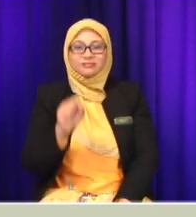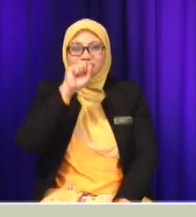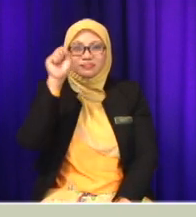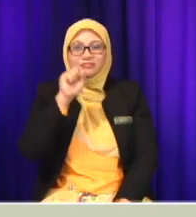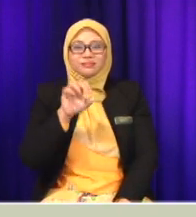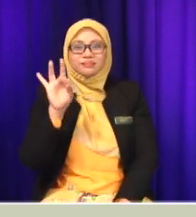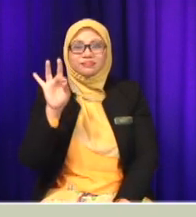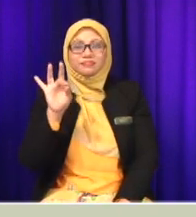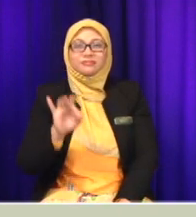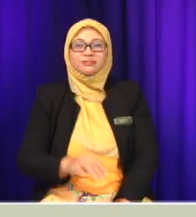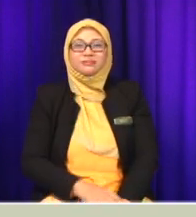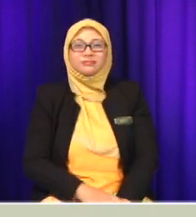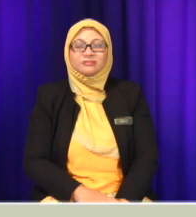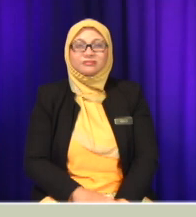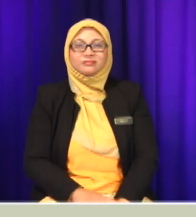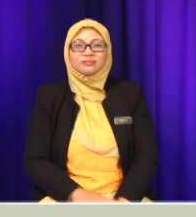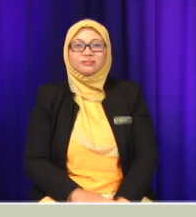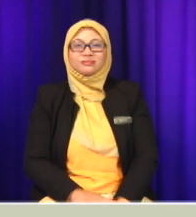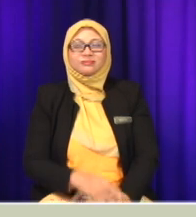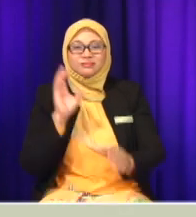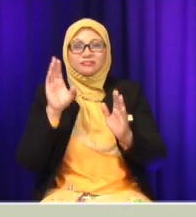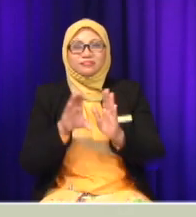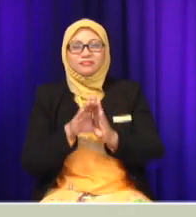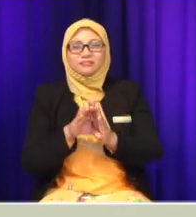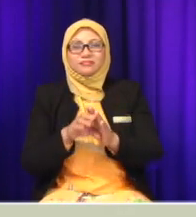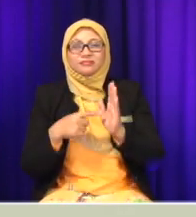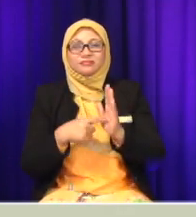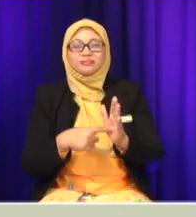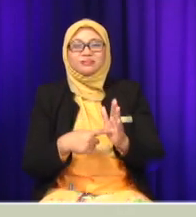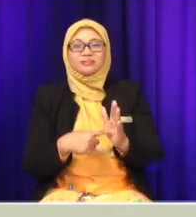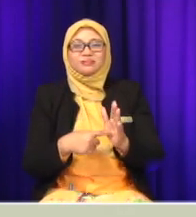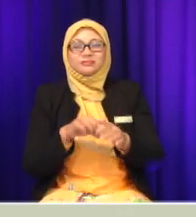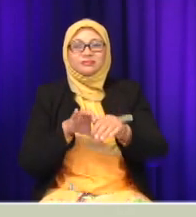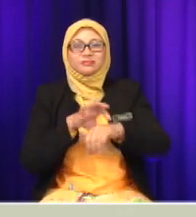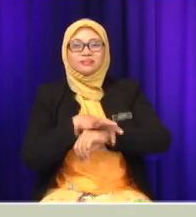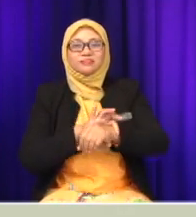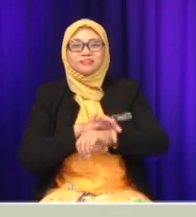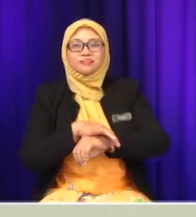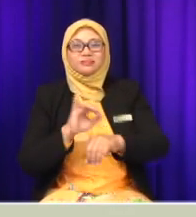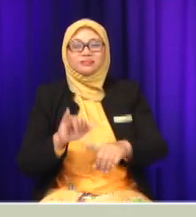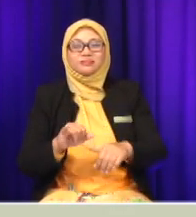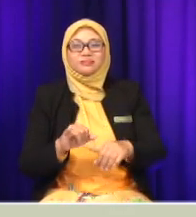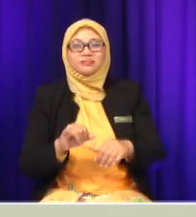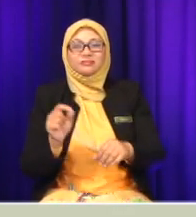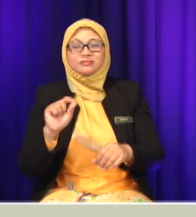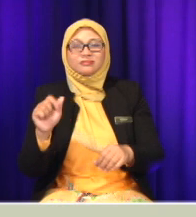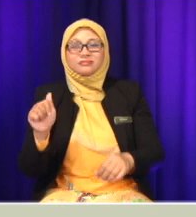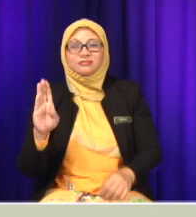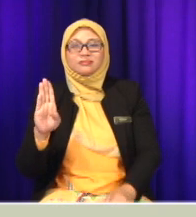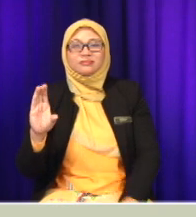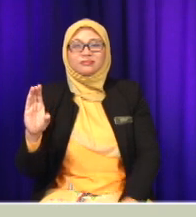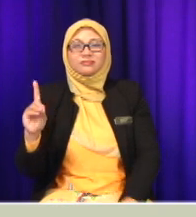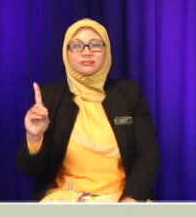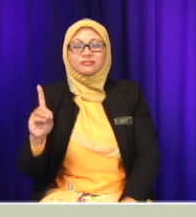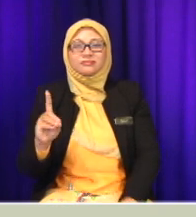Kelapan Oke rajah menunjukkan gelang yang telah dilabel a b c dan juga D Oke padankan nama gelang